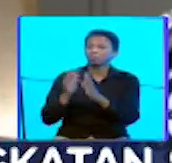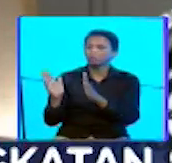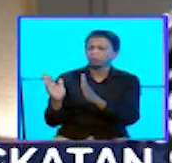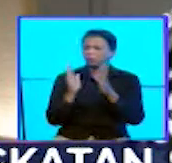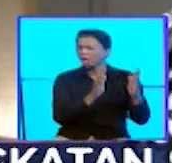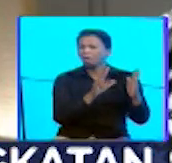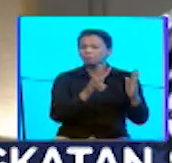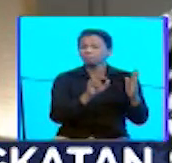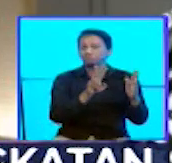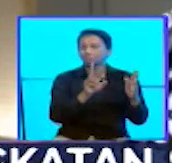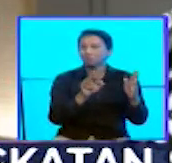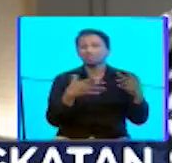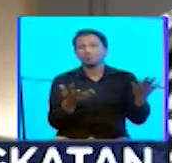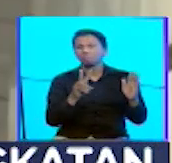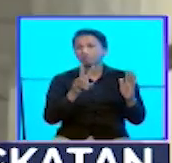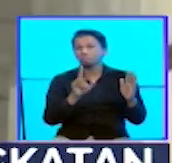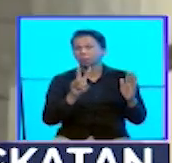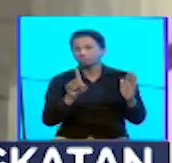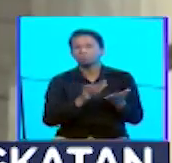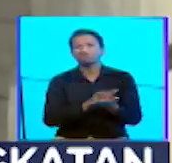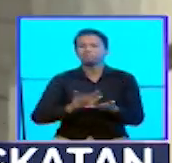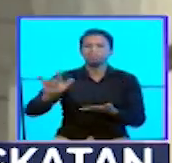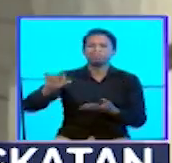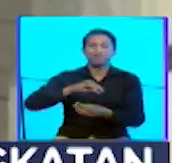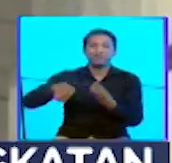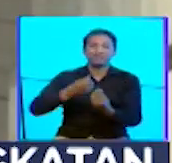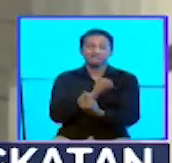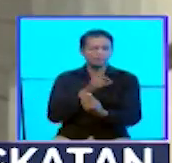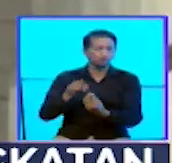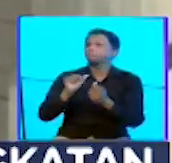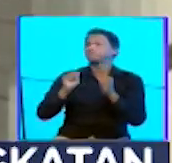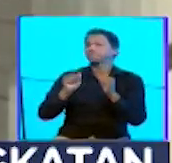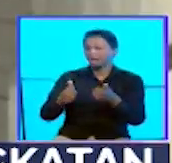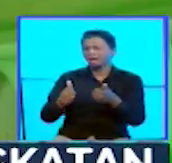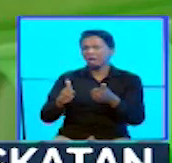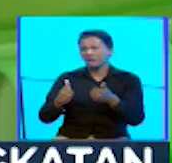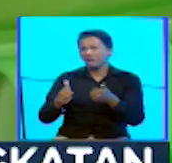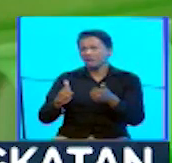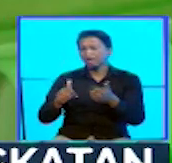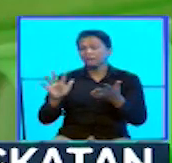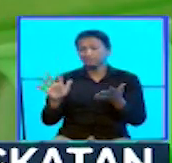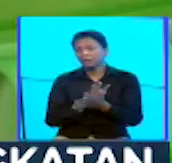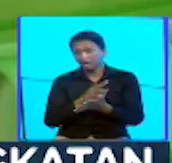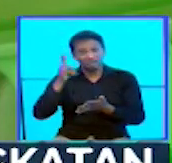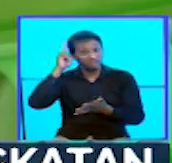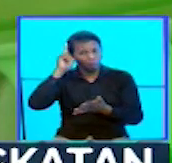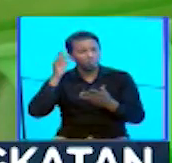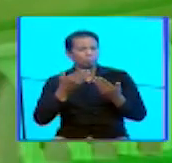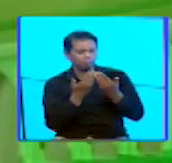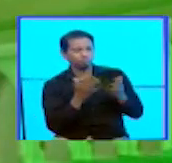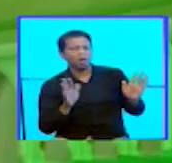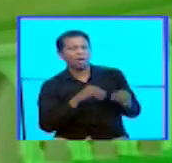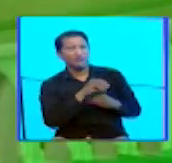2021 bisa berangkat pada musim haji terdekat jika pemerintah Arab Saudi kembali membuka pelaksanaan ibadah haji bagi seluruh umat